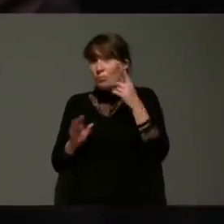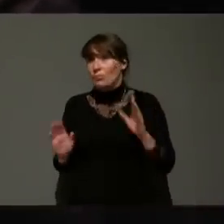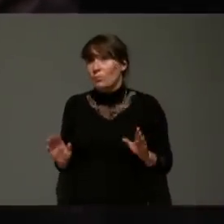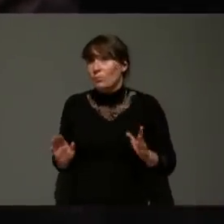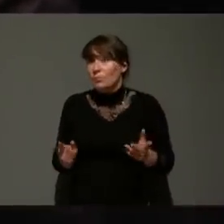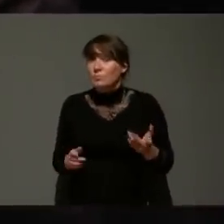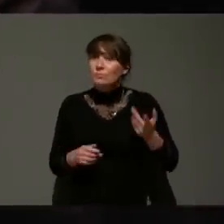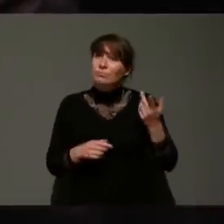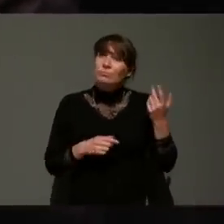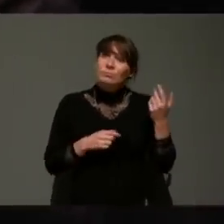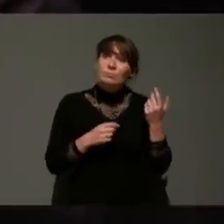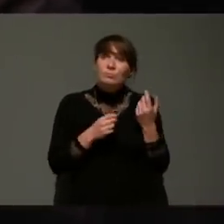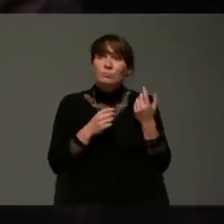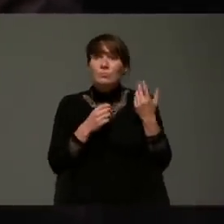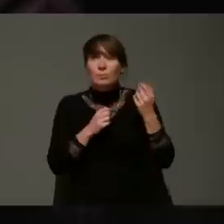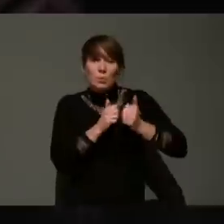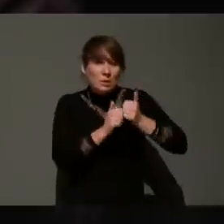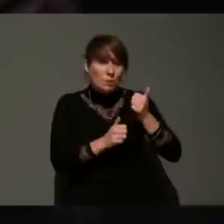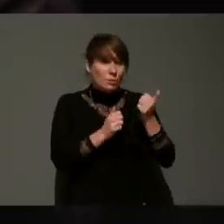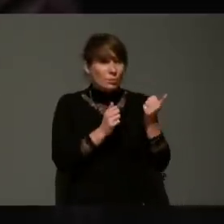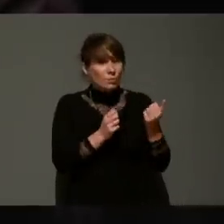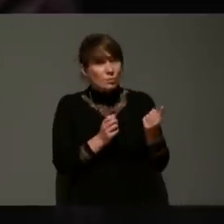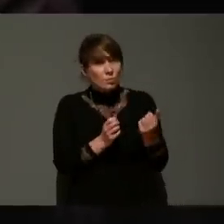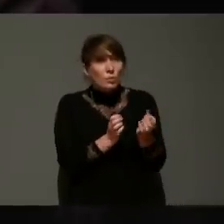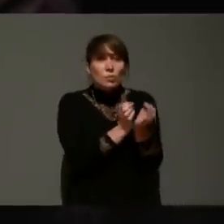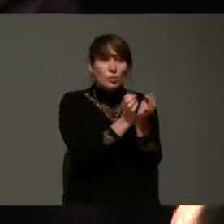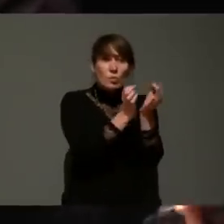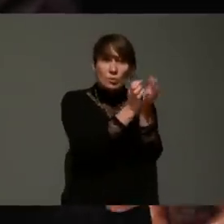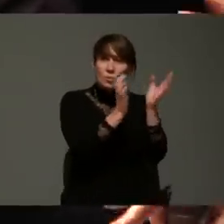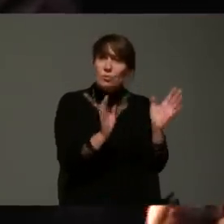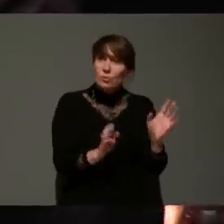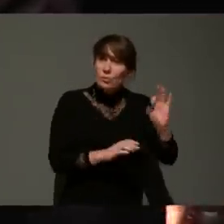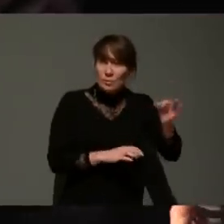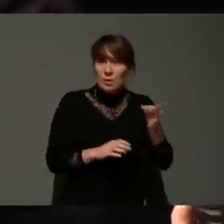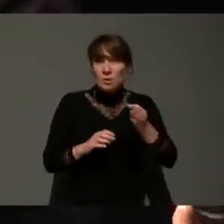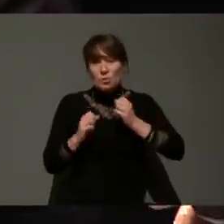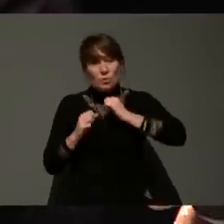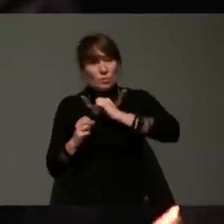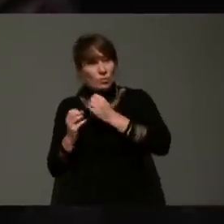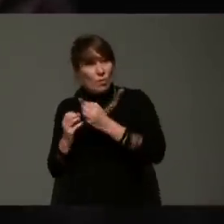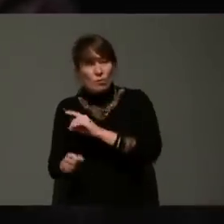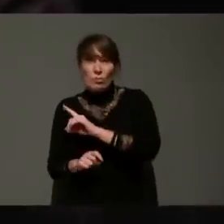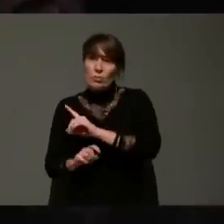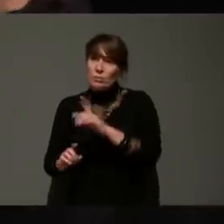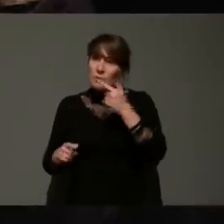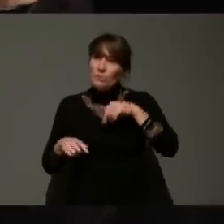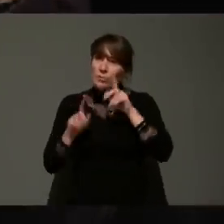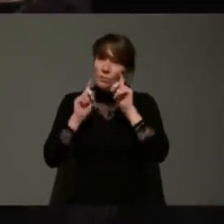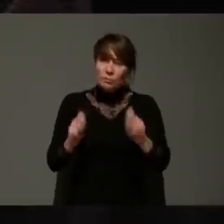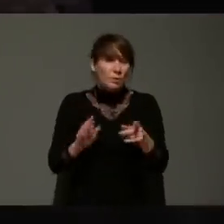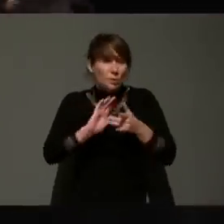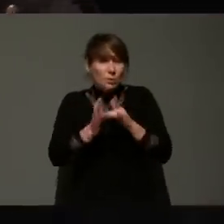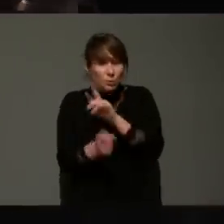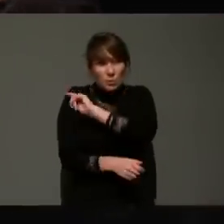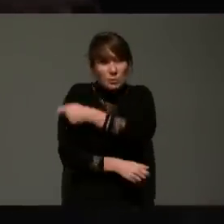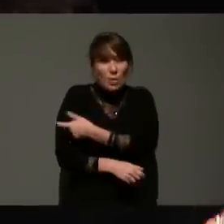charge et la fréquence des compétitions, c'est quand même quelque chose sur lequel il faut être très, très vigilant. Et là, on le voit dans toutes les disciplines sportives. En